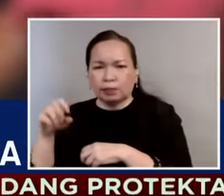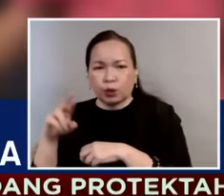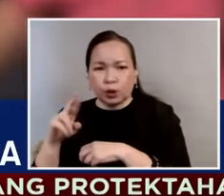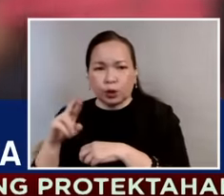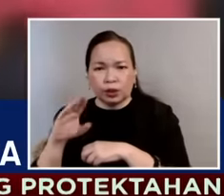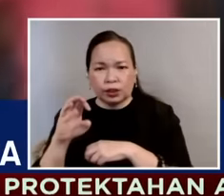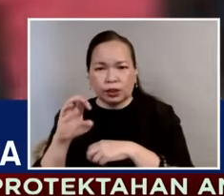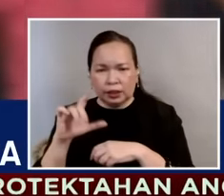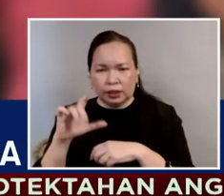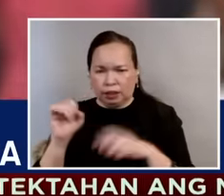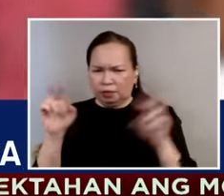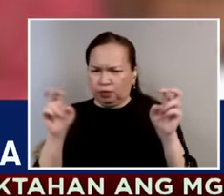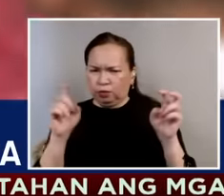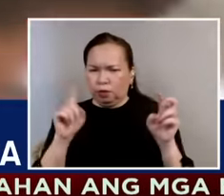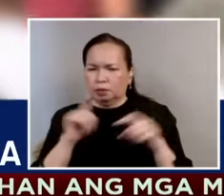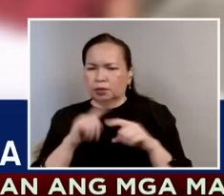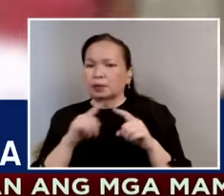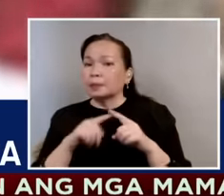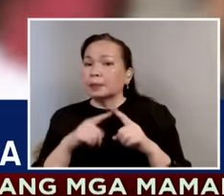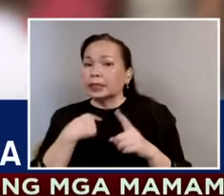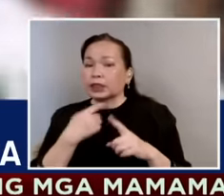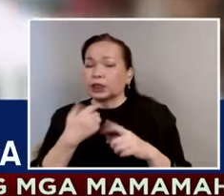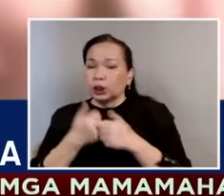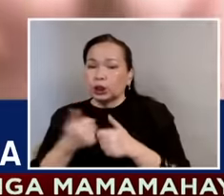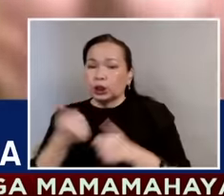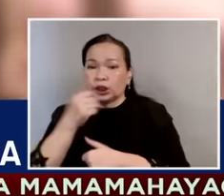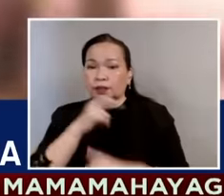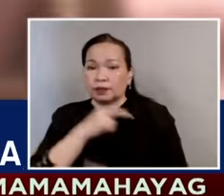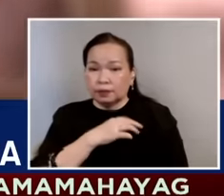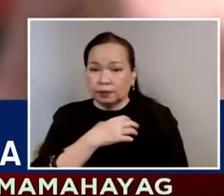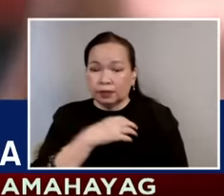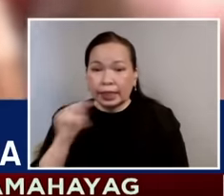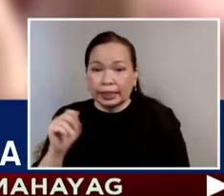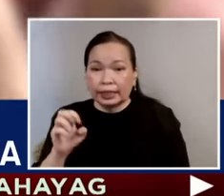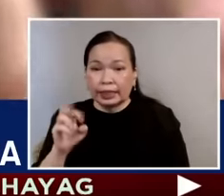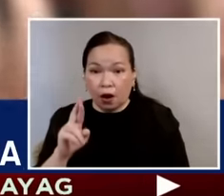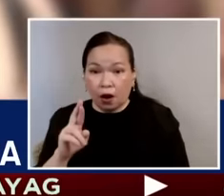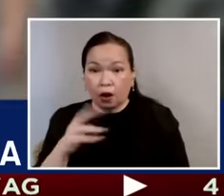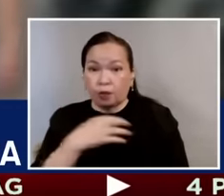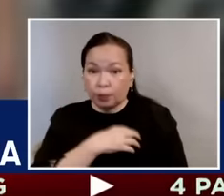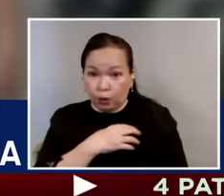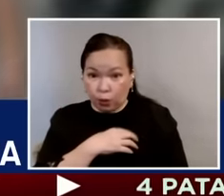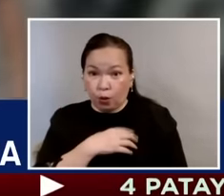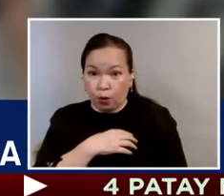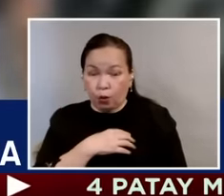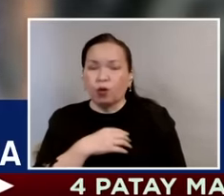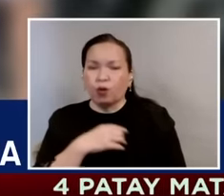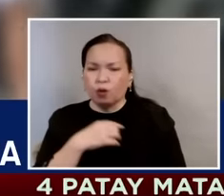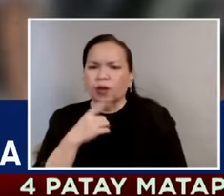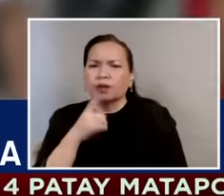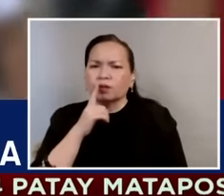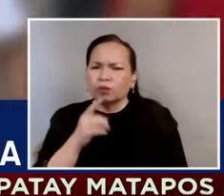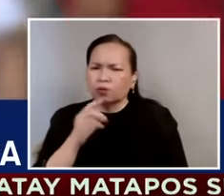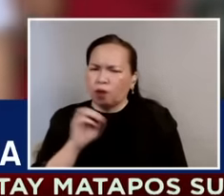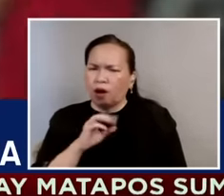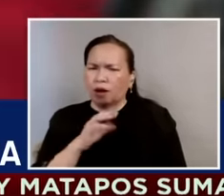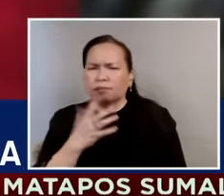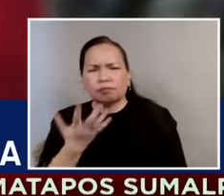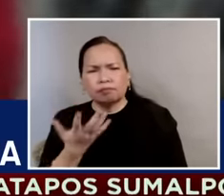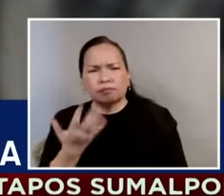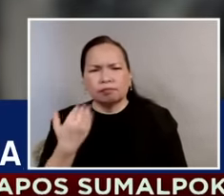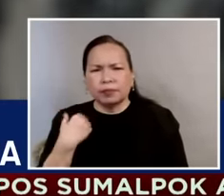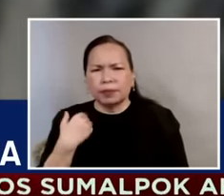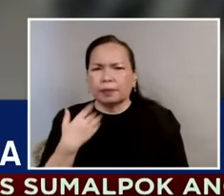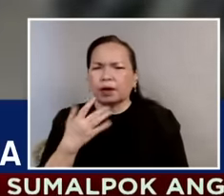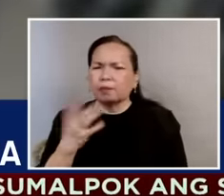kay NCRPO Chief Police Brigadier General Jose Melencio Nartates, bagaman walang spekulasyon o pawang